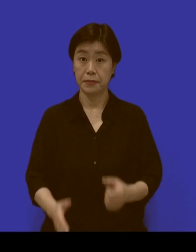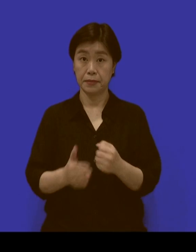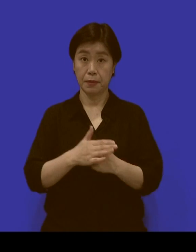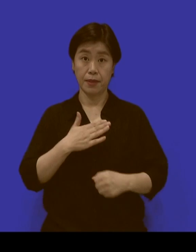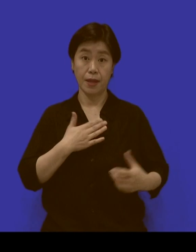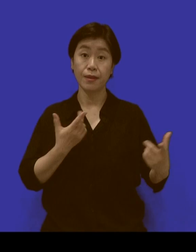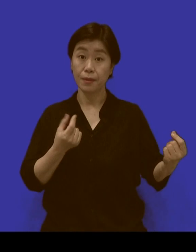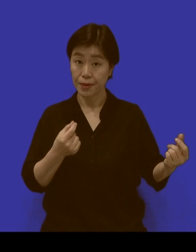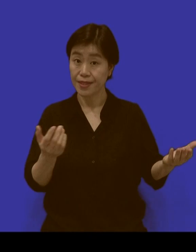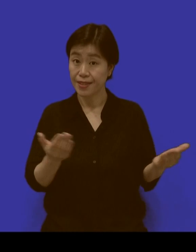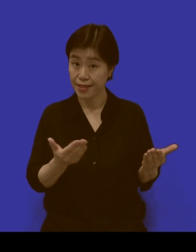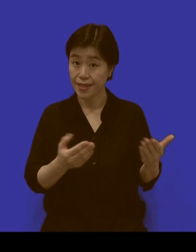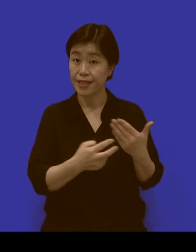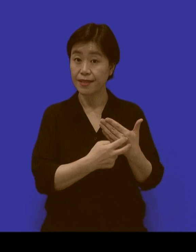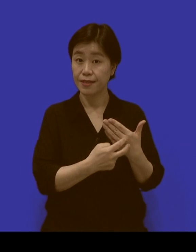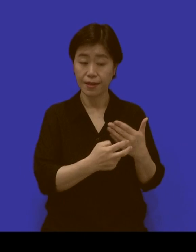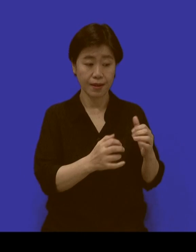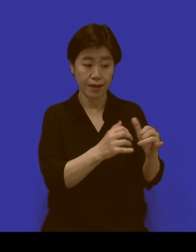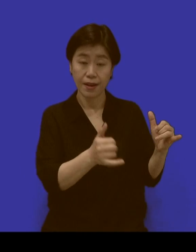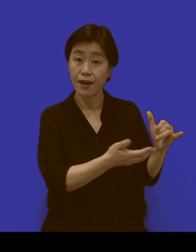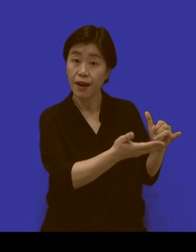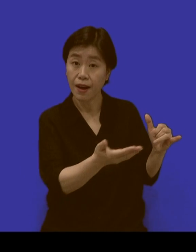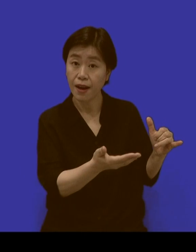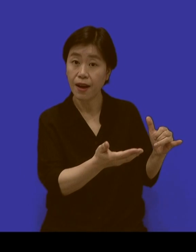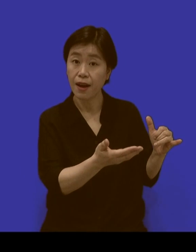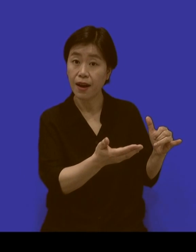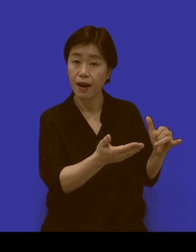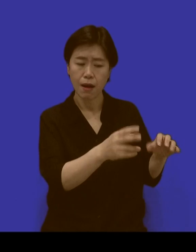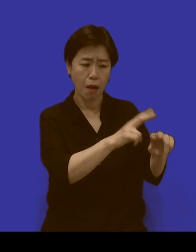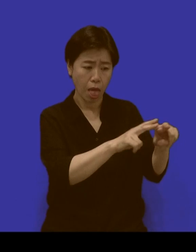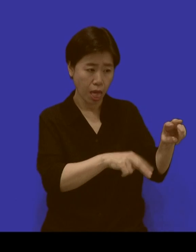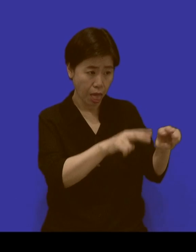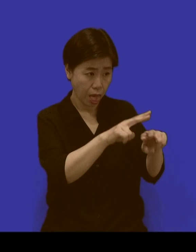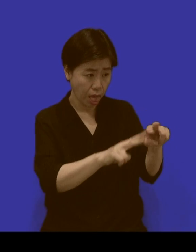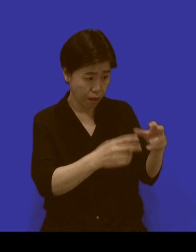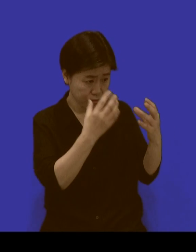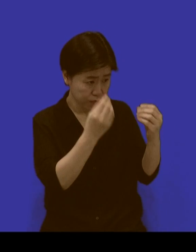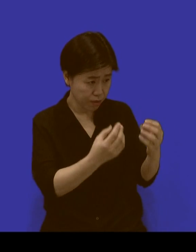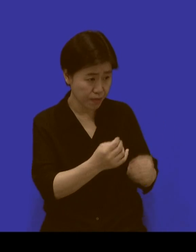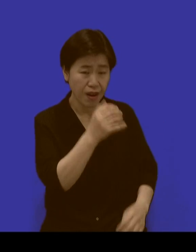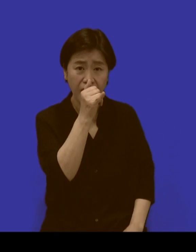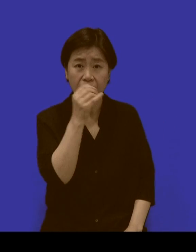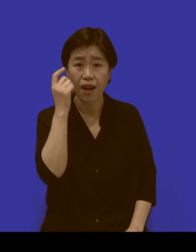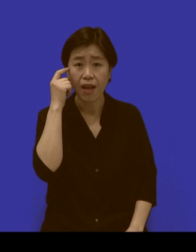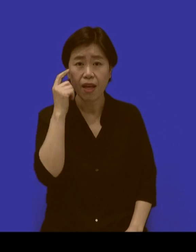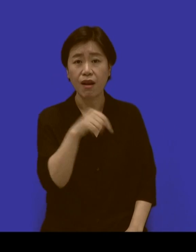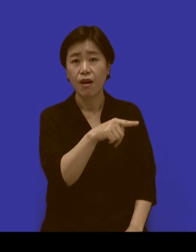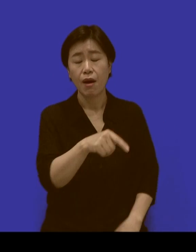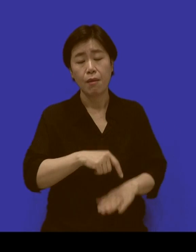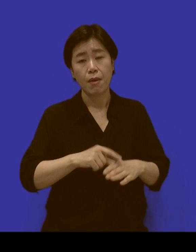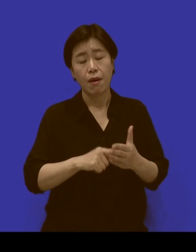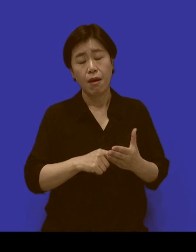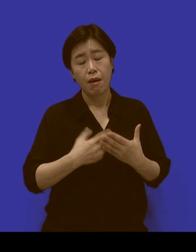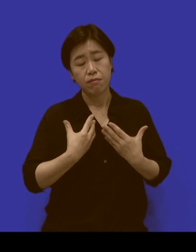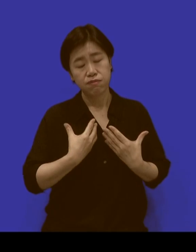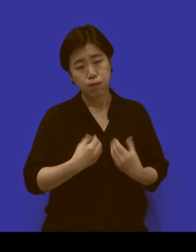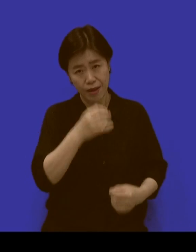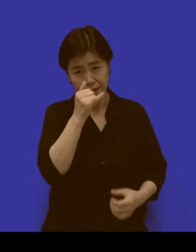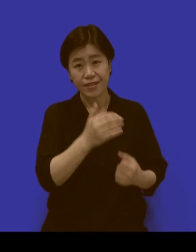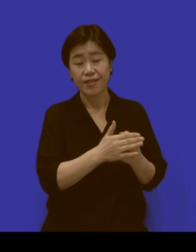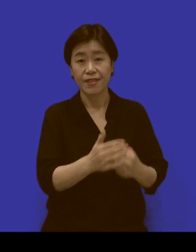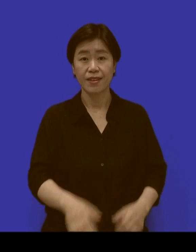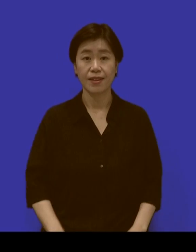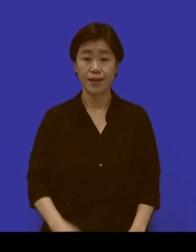같이 종양내과 의사들도 중에서도 제가 그만두시는 분도 봤고요. 힘들어서. 예, 그리고 그렇죠. 저와 같이 일했던 이제